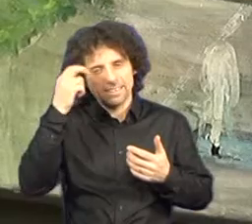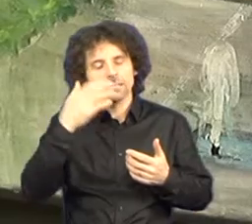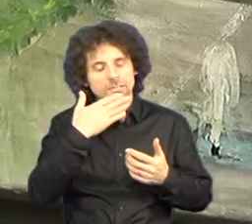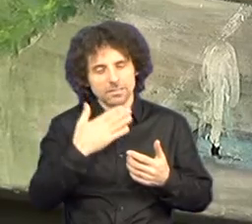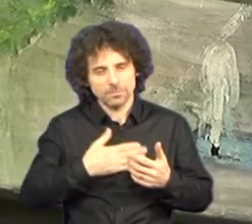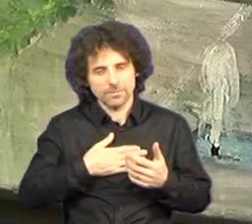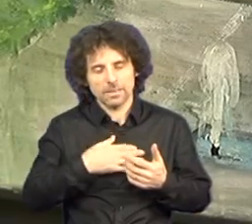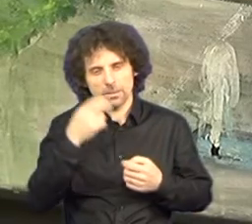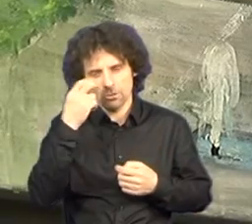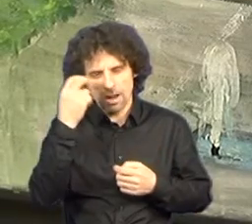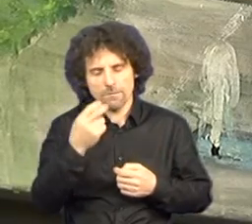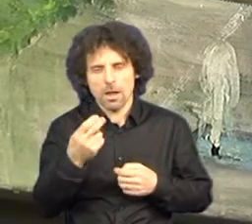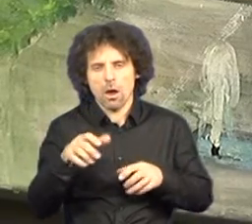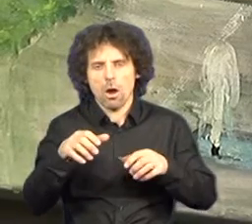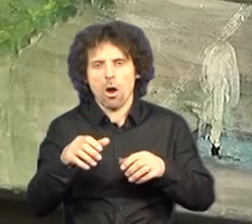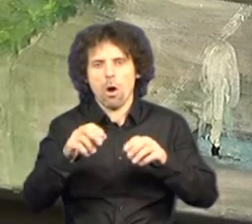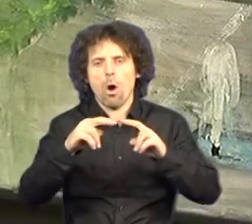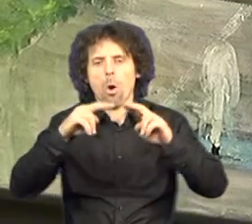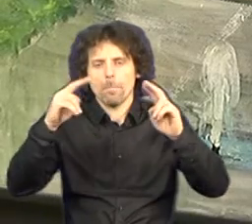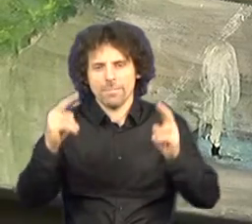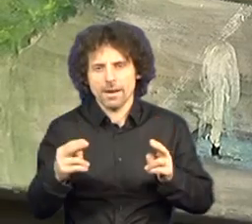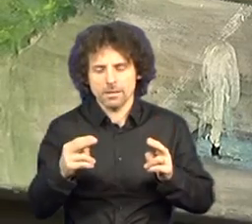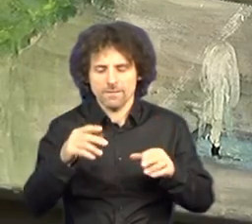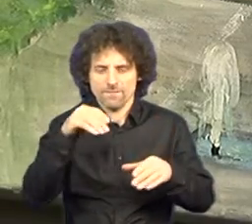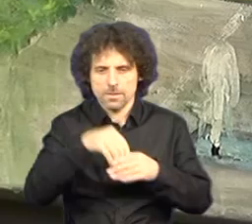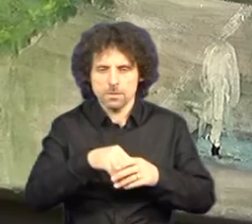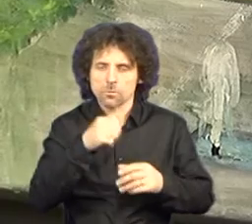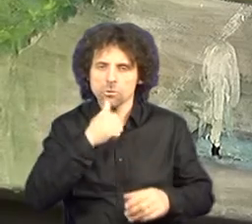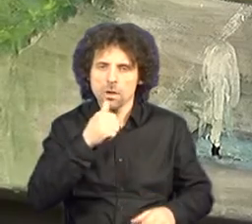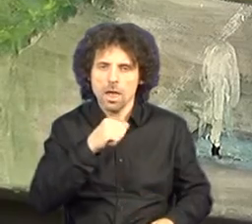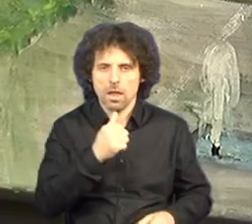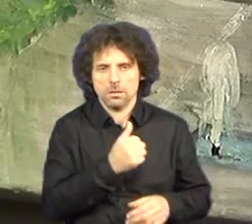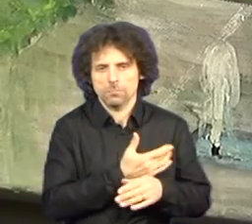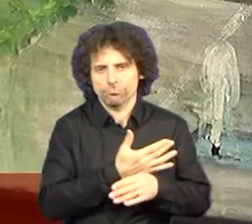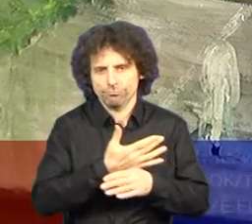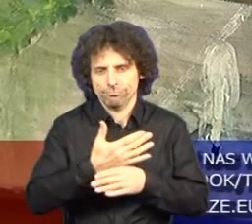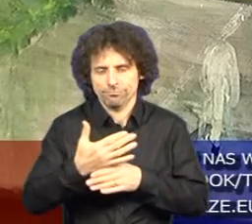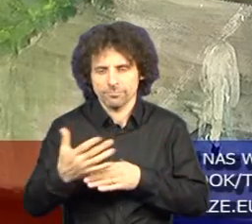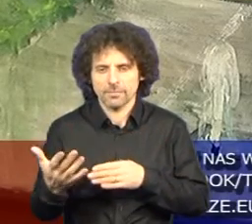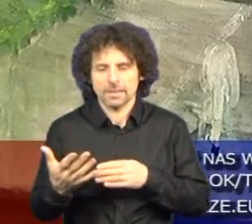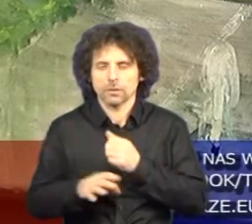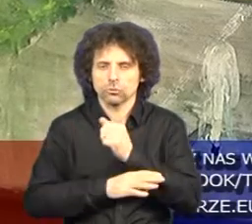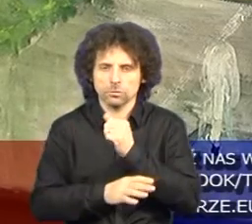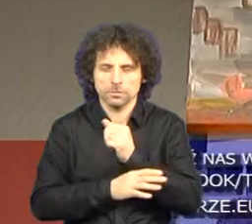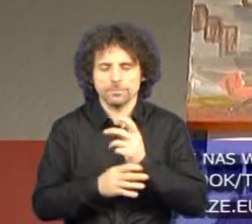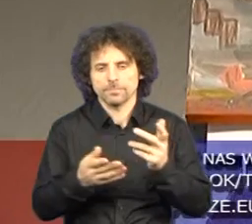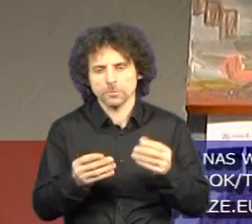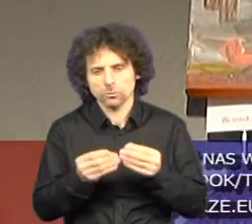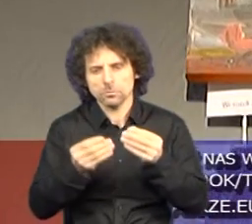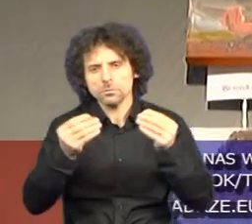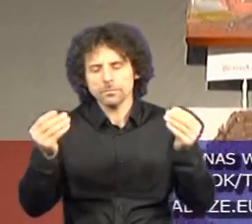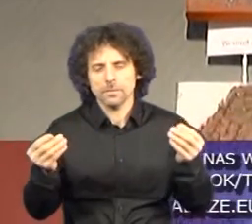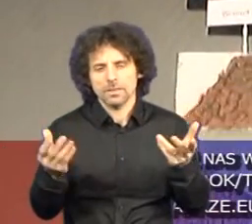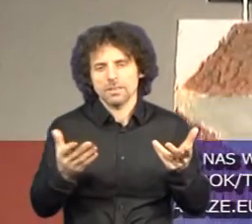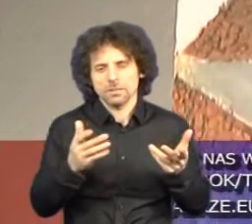że też ciekawym obiektem do przedstawiania jest zieleń, bo zawsze jest też miastem, w którym ta zieleń jest dość rozwinięta, ma wiele takich zielonych